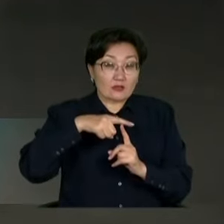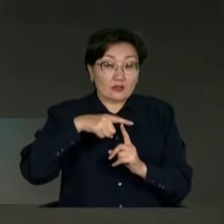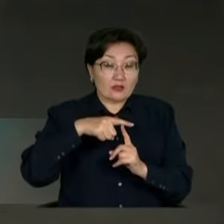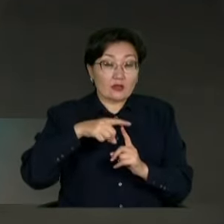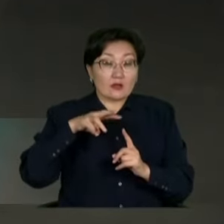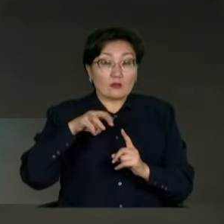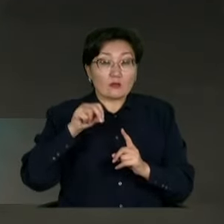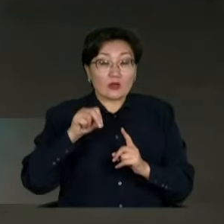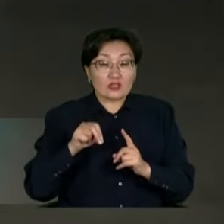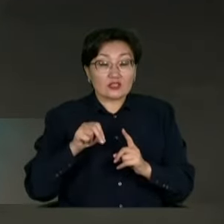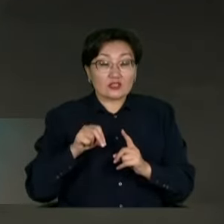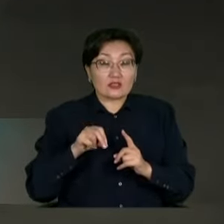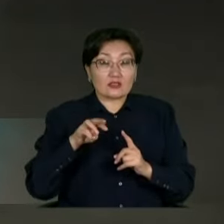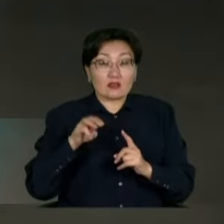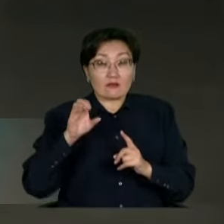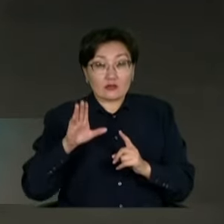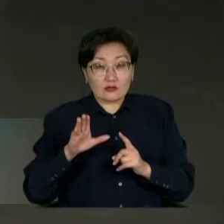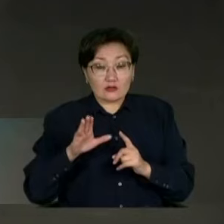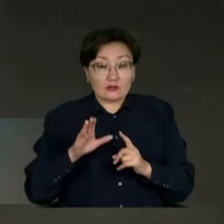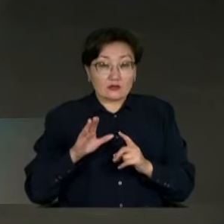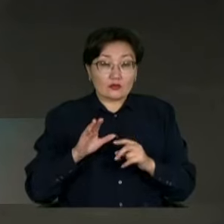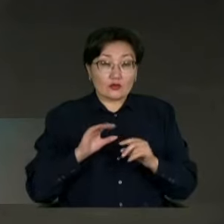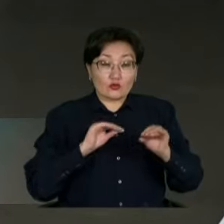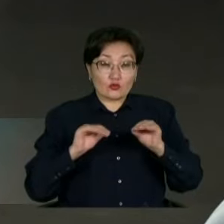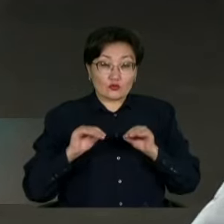антенна-мачтовый сооруженияларды құру,